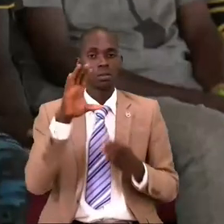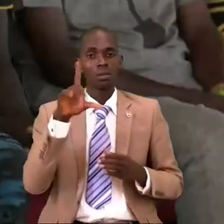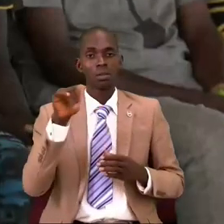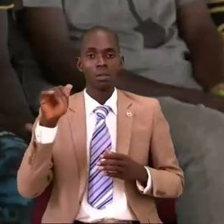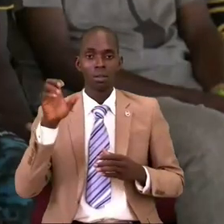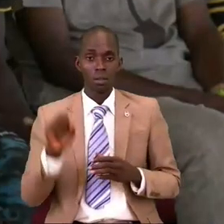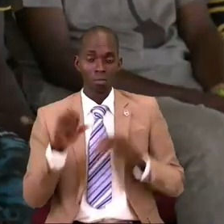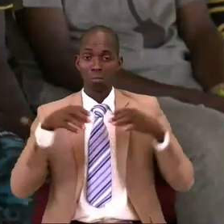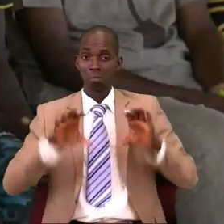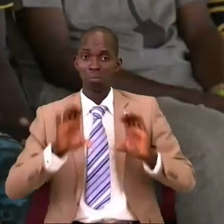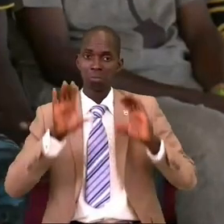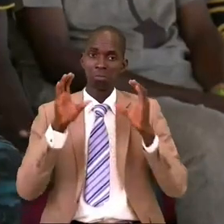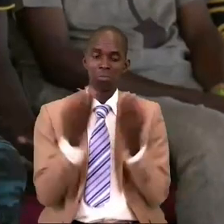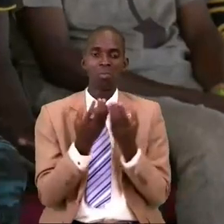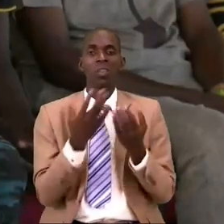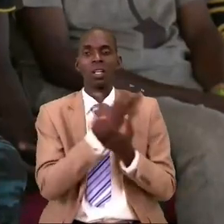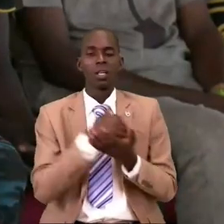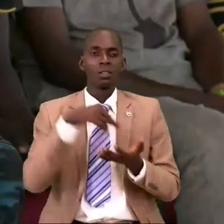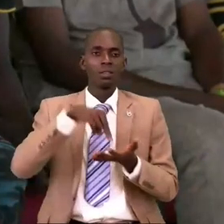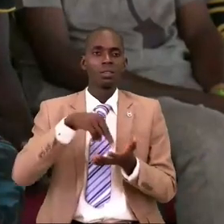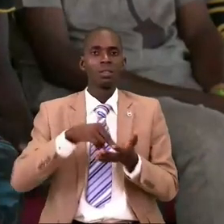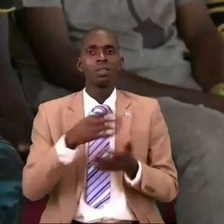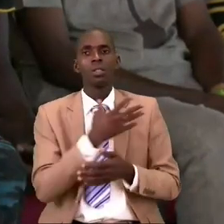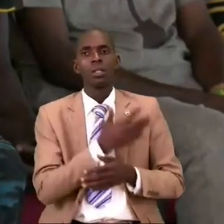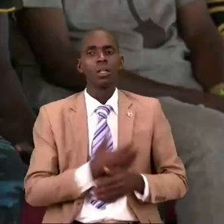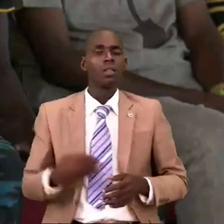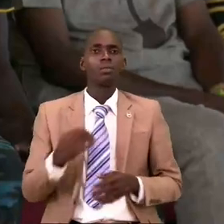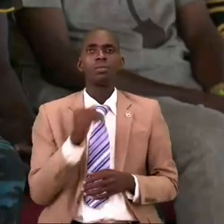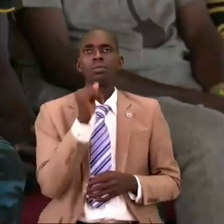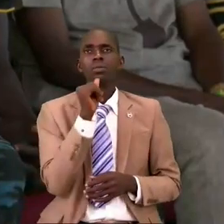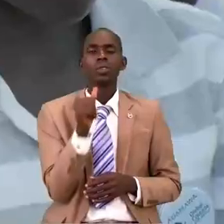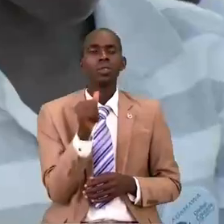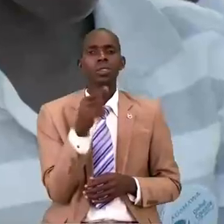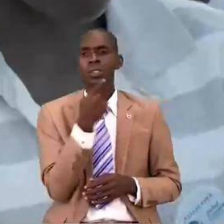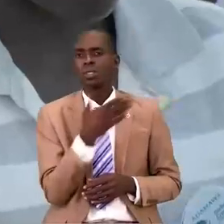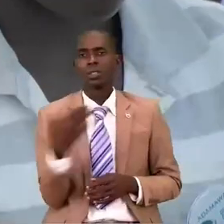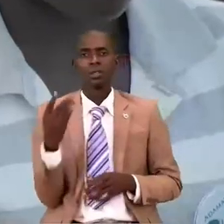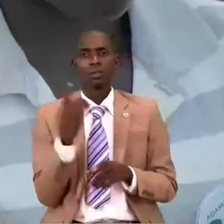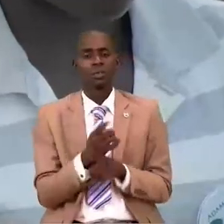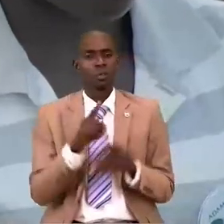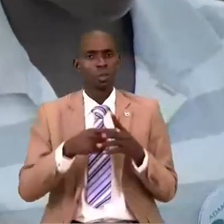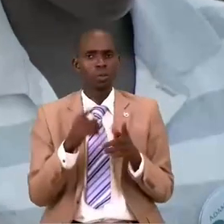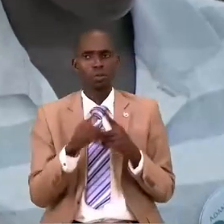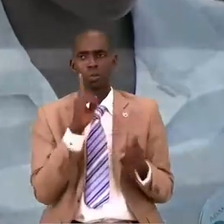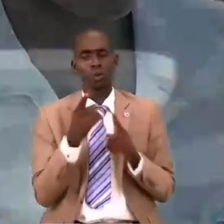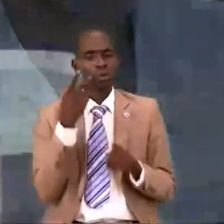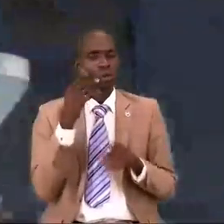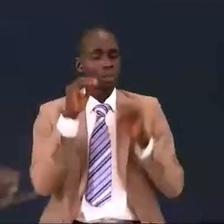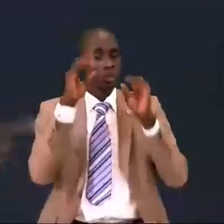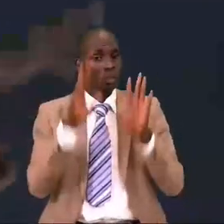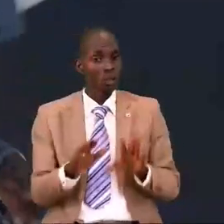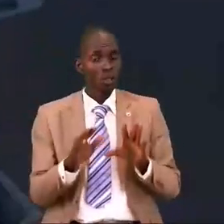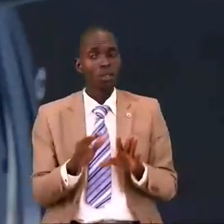Si toi, l'enseignant, tu ne commences pas à parler et pour se concentrer sur